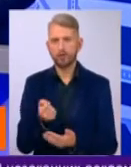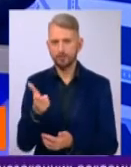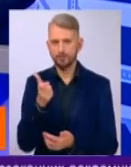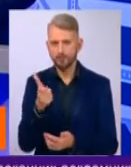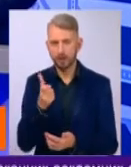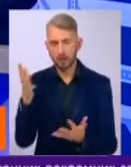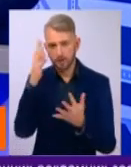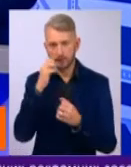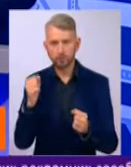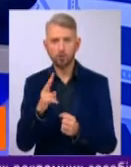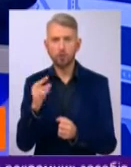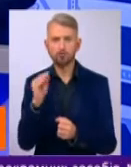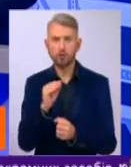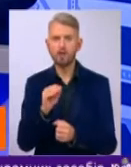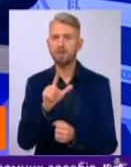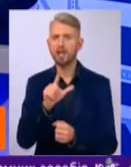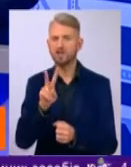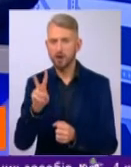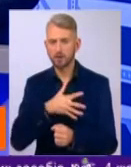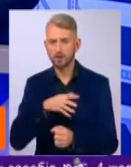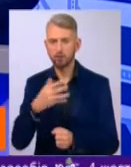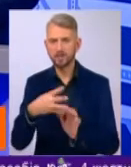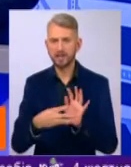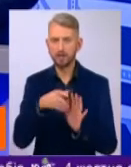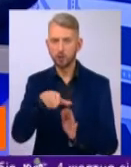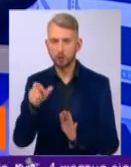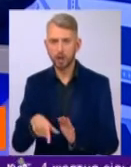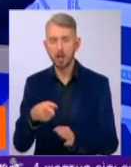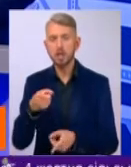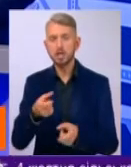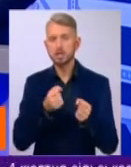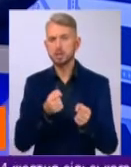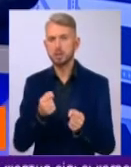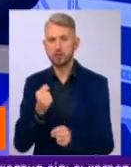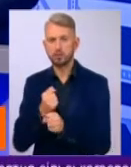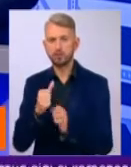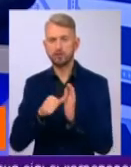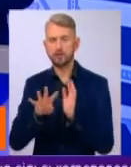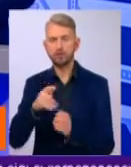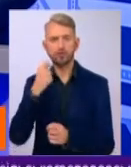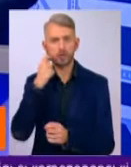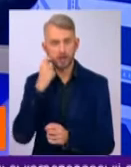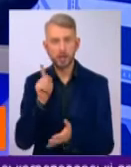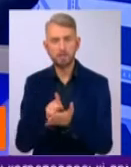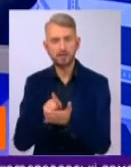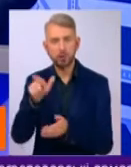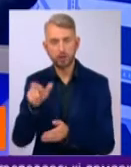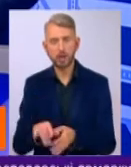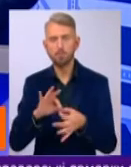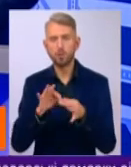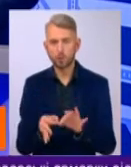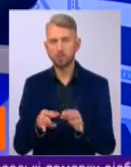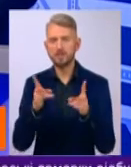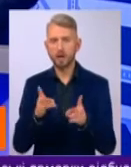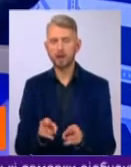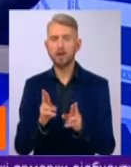ніч проти 2 жовтня у Лас-Вегасі загинуло 59 людей. Стрілянину влаштував 64-річний пенсіонер. Подробиці трагедії